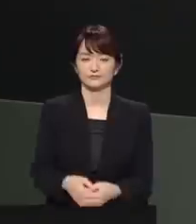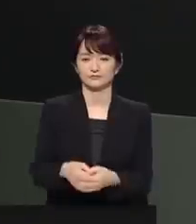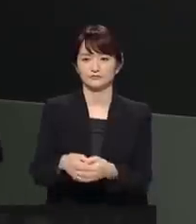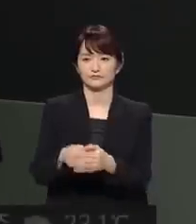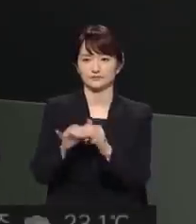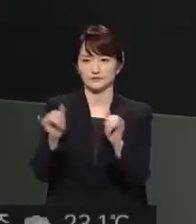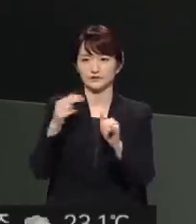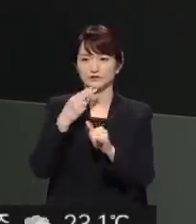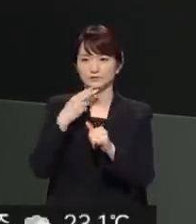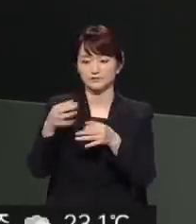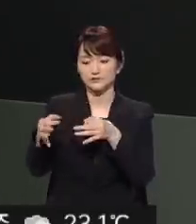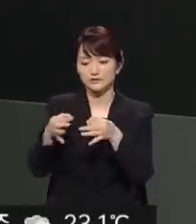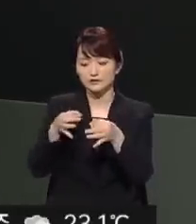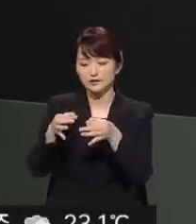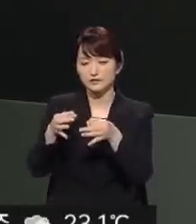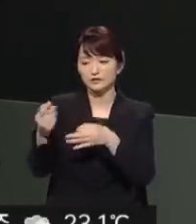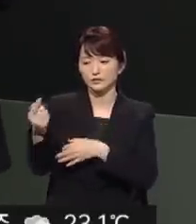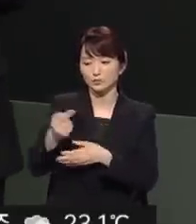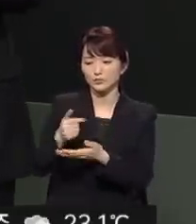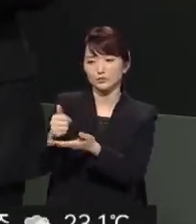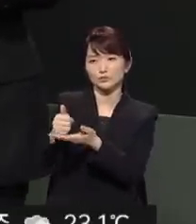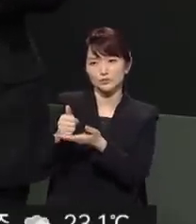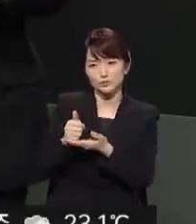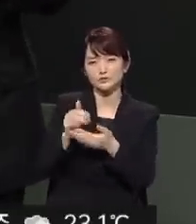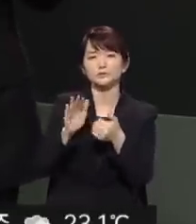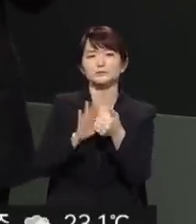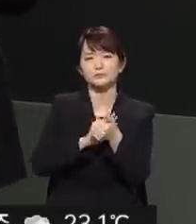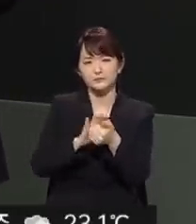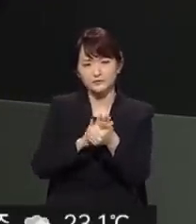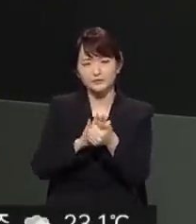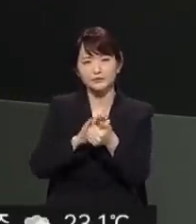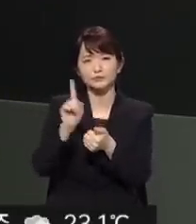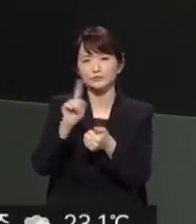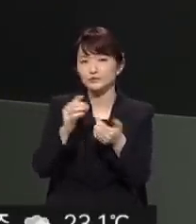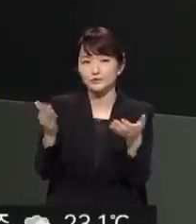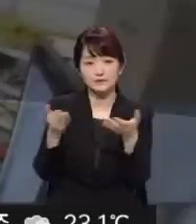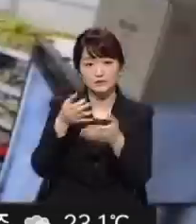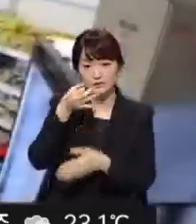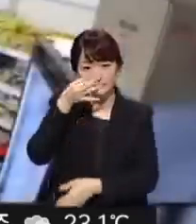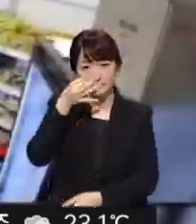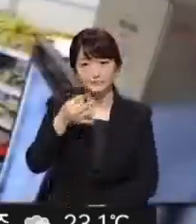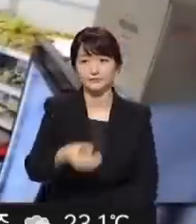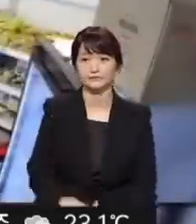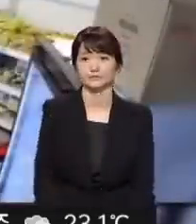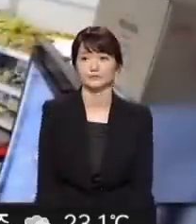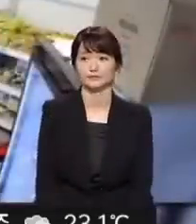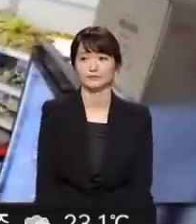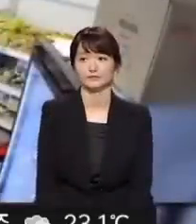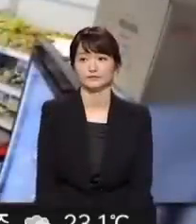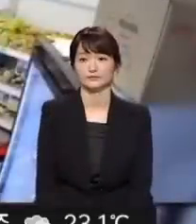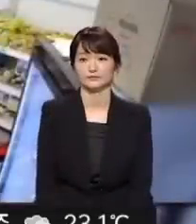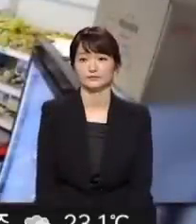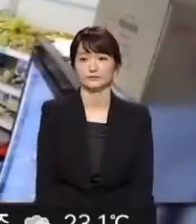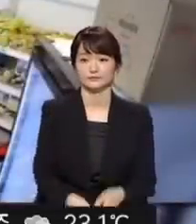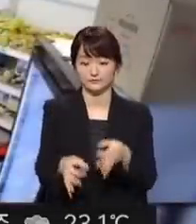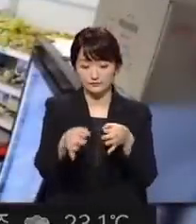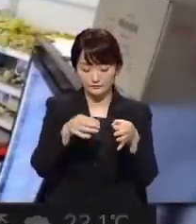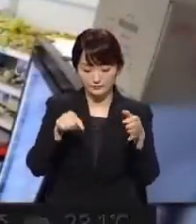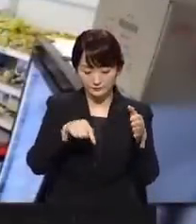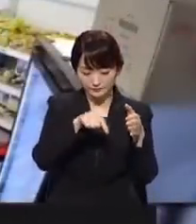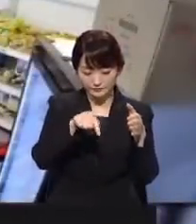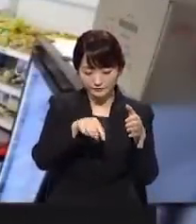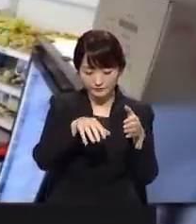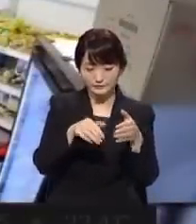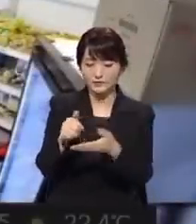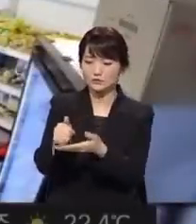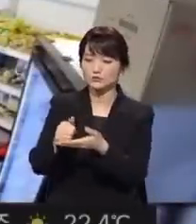무인점포 손님의 위로입니다. 자 무인점포에서 벌어진 일 함께 만나보시죠. 자 무인점포에서 손님이